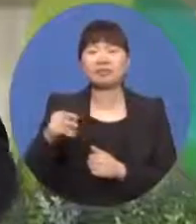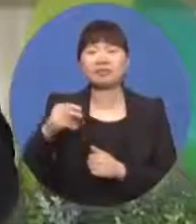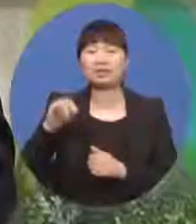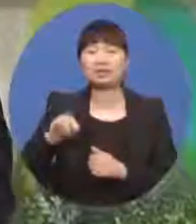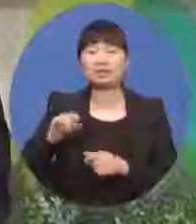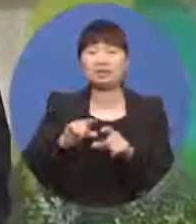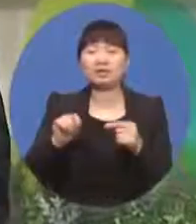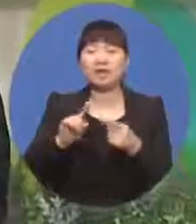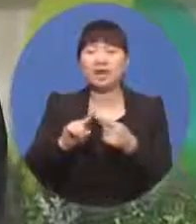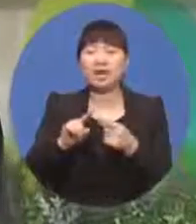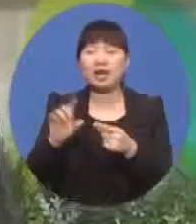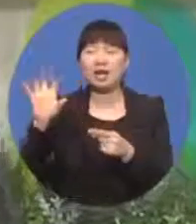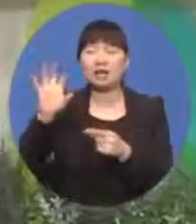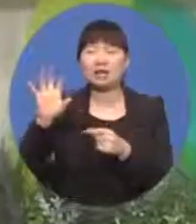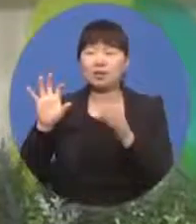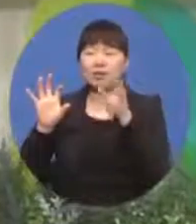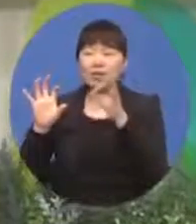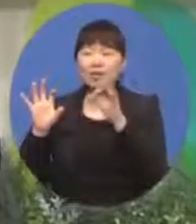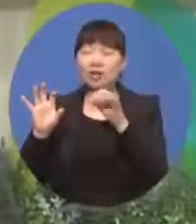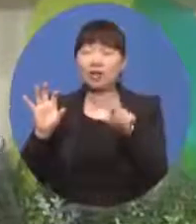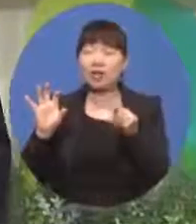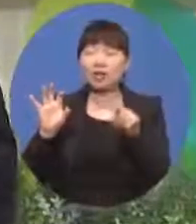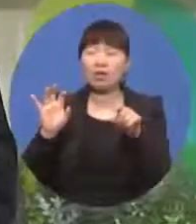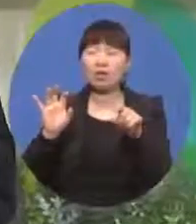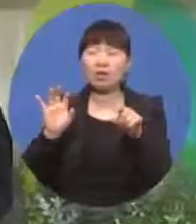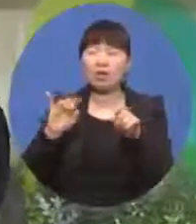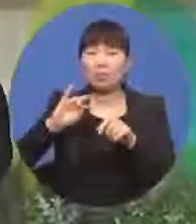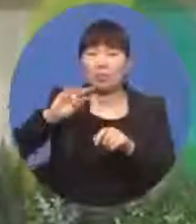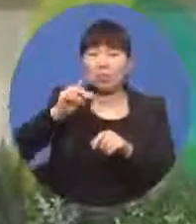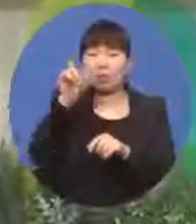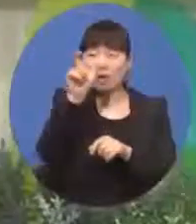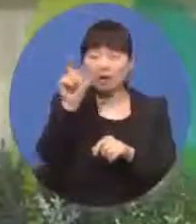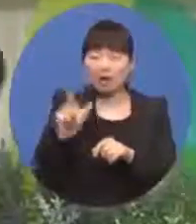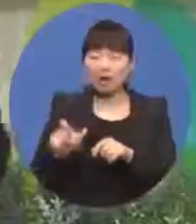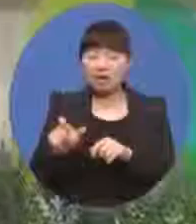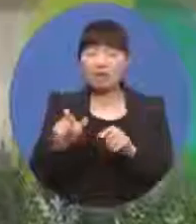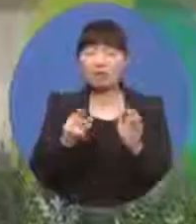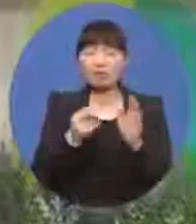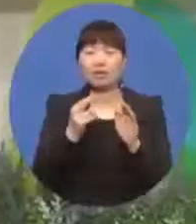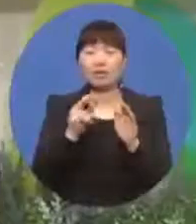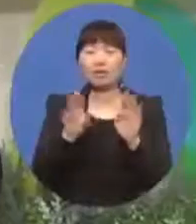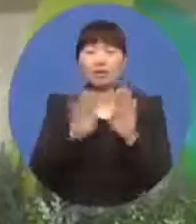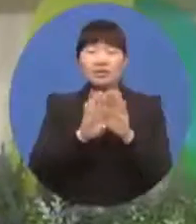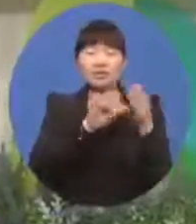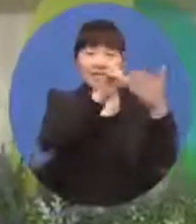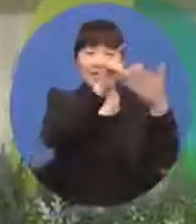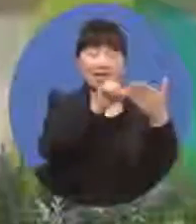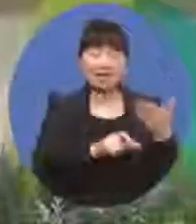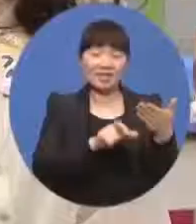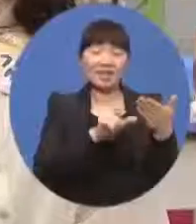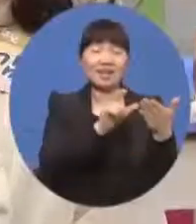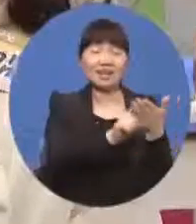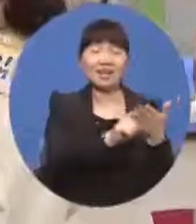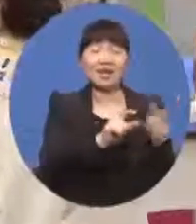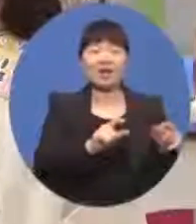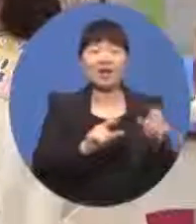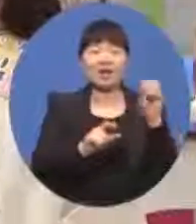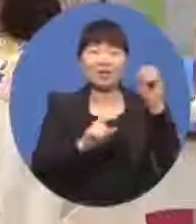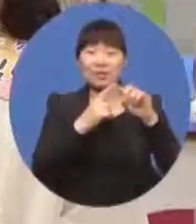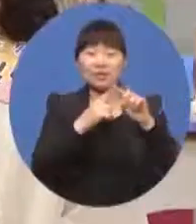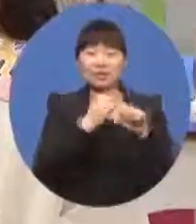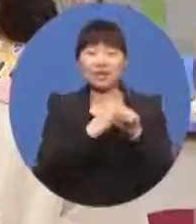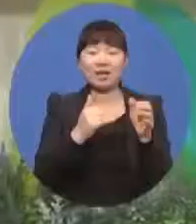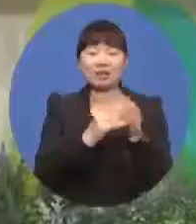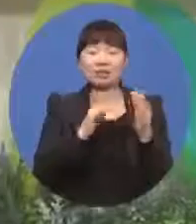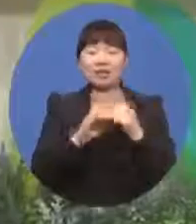화장실 가면 창틀에 먼지는 치웠는가? 휴지는 갈아 이게 있잖아요. 체크가 체크리스트. 그러니까 문 앞에다 붙여 놓으세요. 가스 밸브는 잠궜는가? 그래서 그 앞에서 OX를 하고